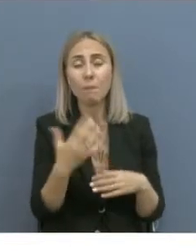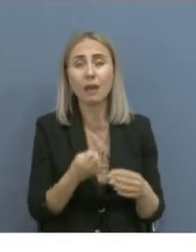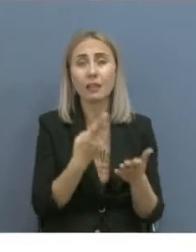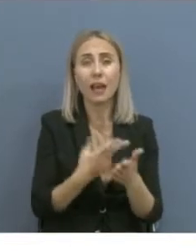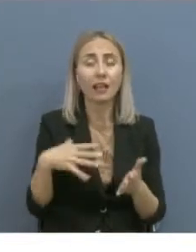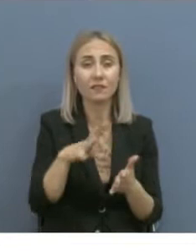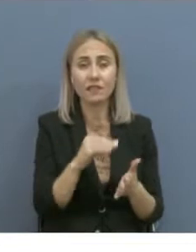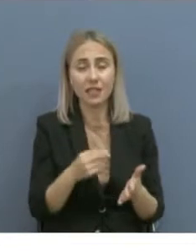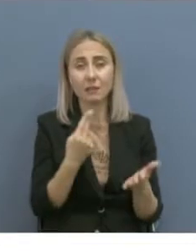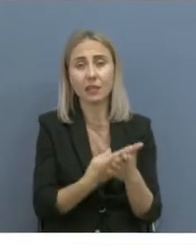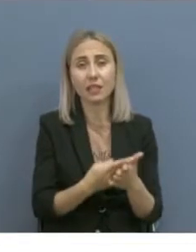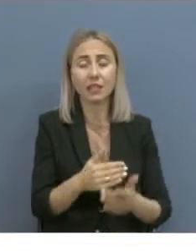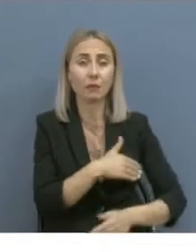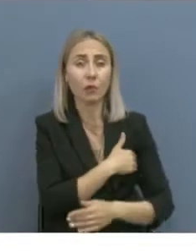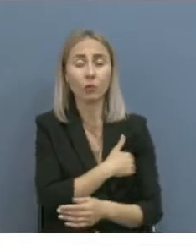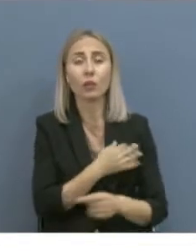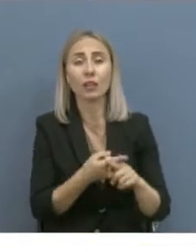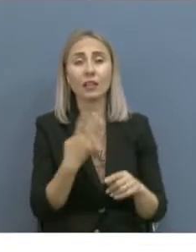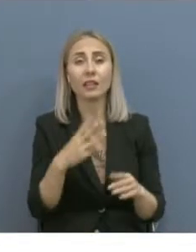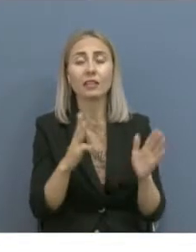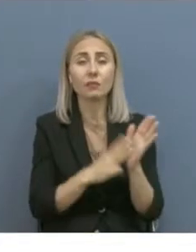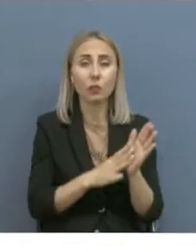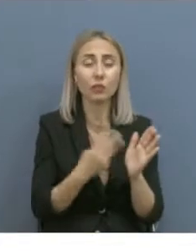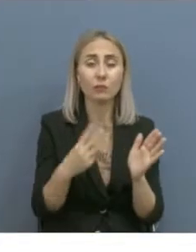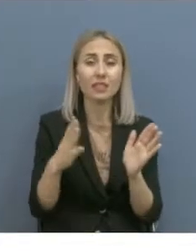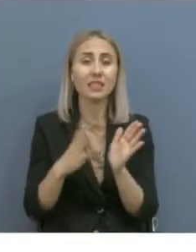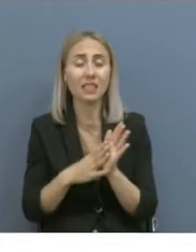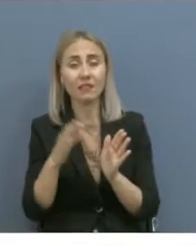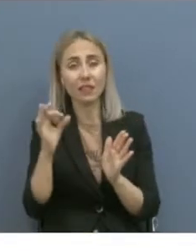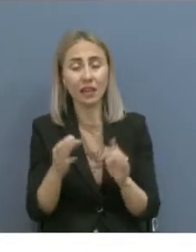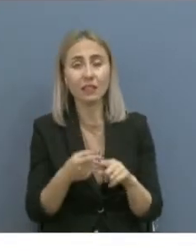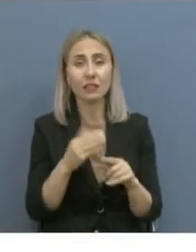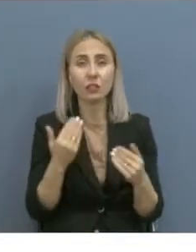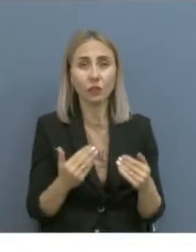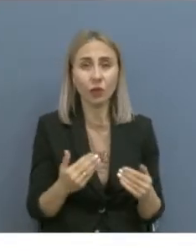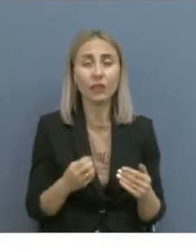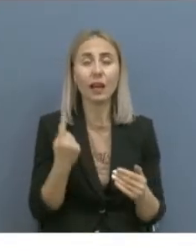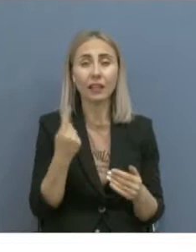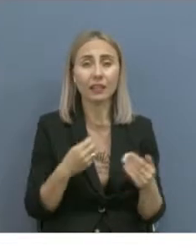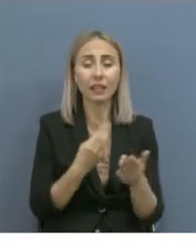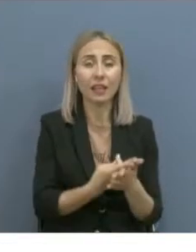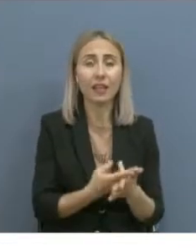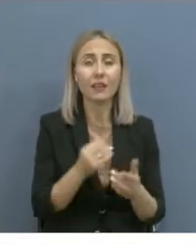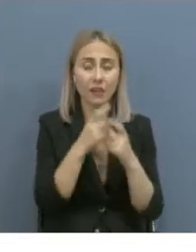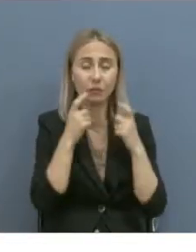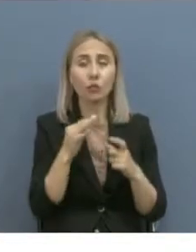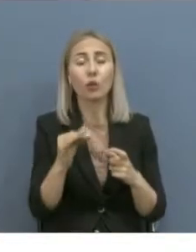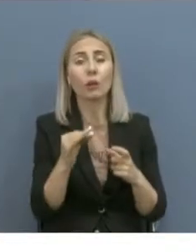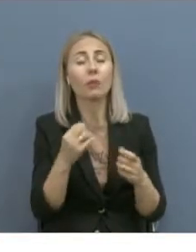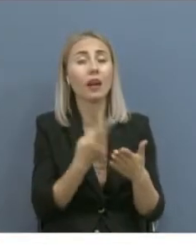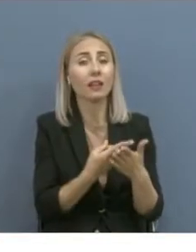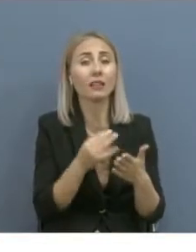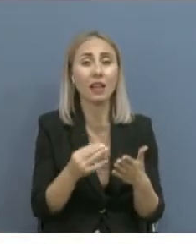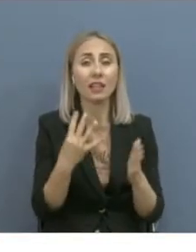Дене қызуы 38-39 градус. Өздігінен демала алмай жатқан жағдайлар бар. Бүгінде бір сырқат реанимация бөлімінде. 1980